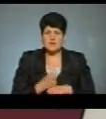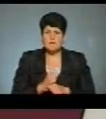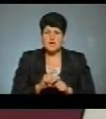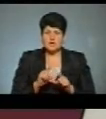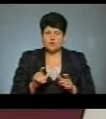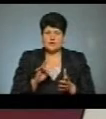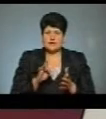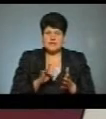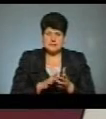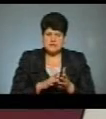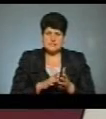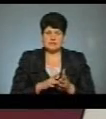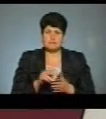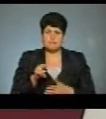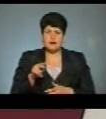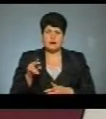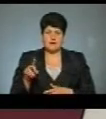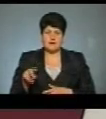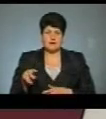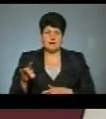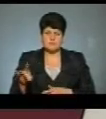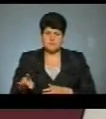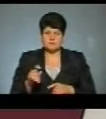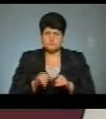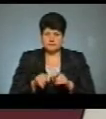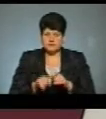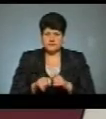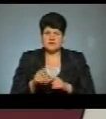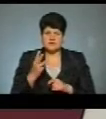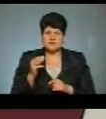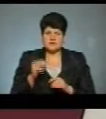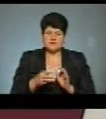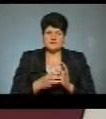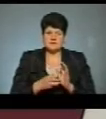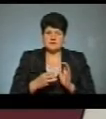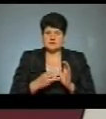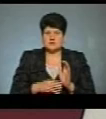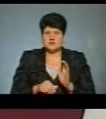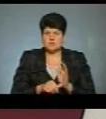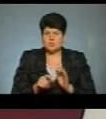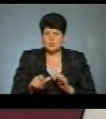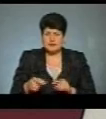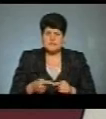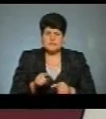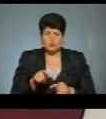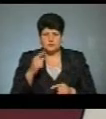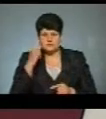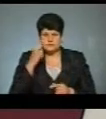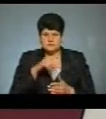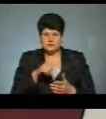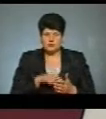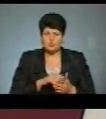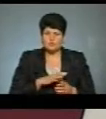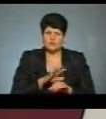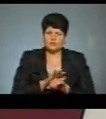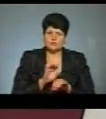методом полімеразно-ланцюгової реакції дослідив біологічні матеріали 3086 осіб. Це люди, в яких підозрювали COVID-19,